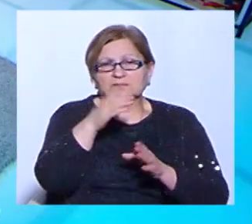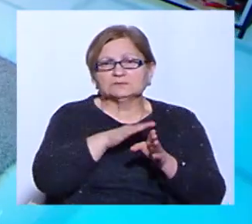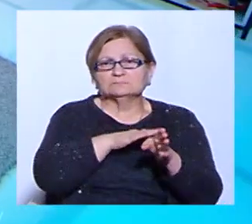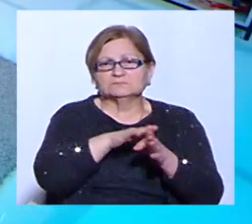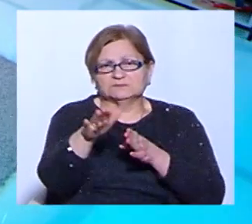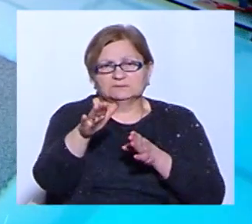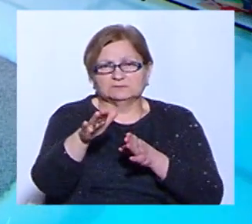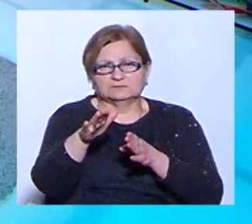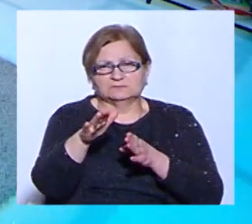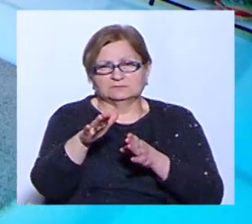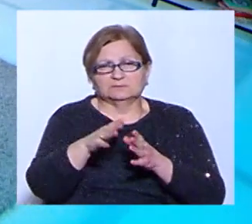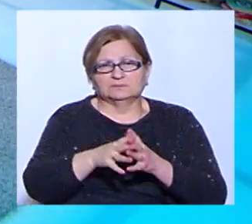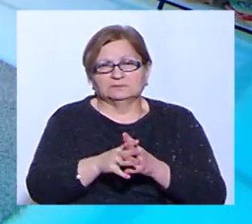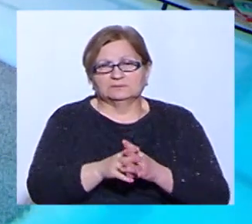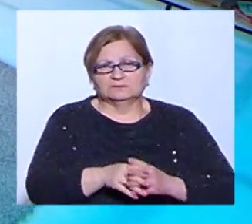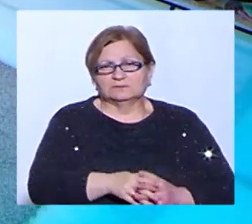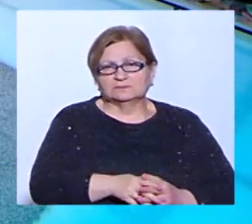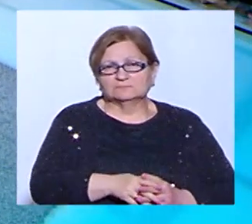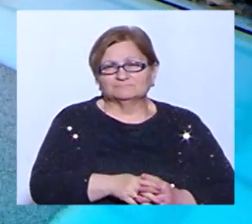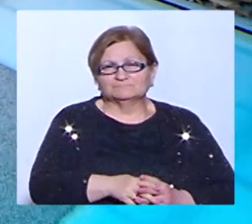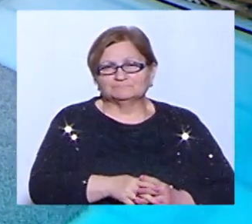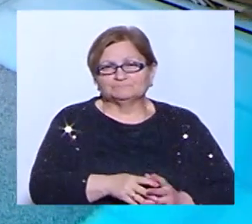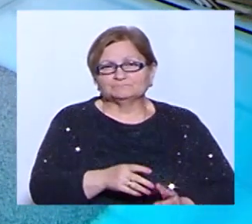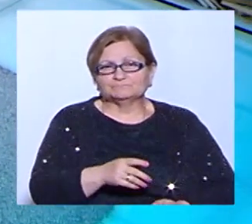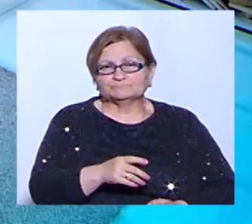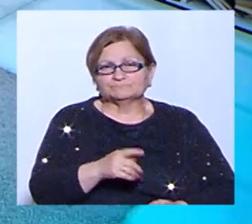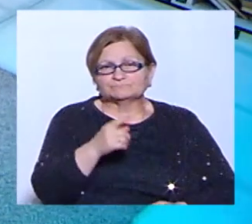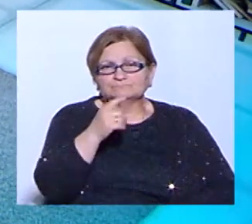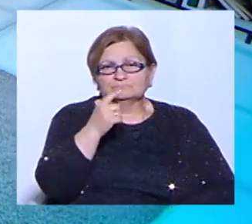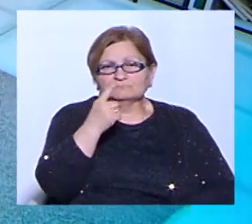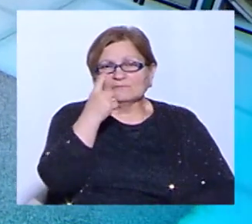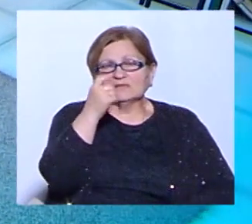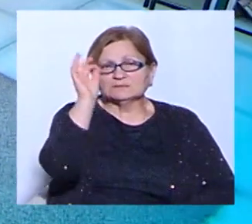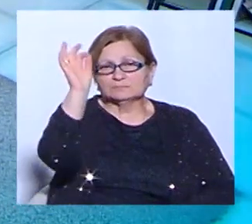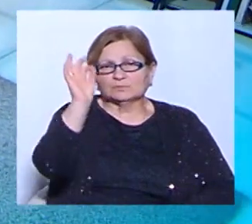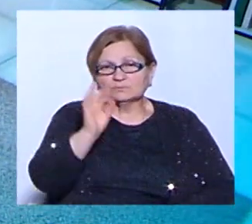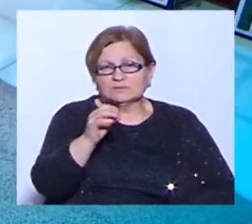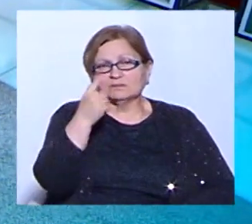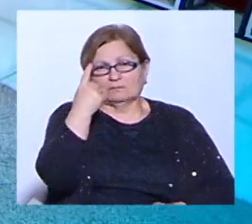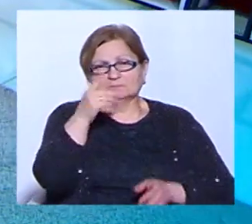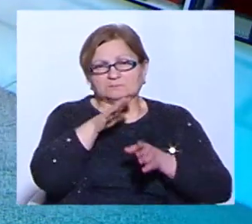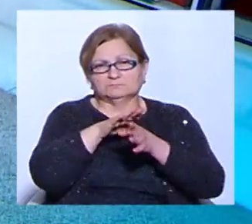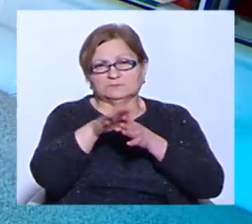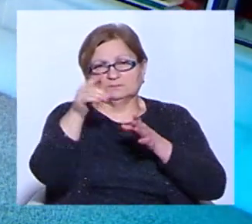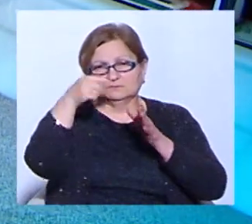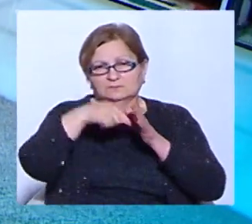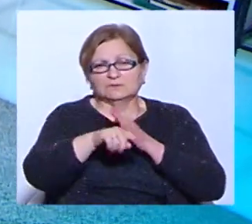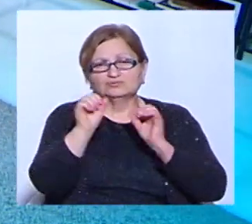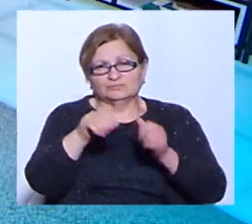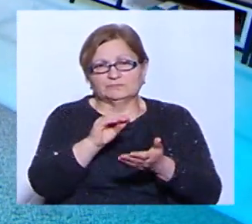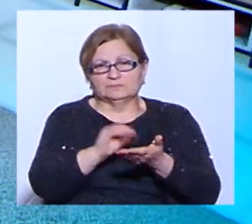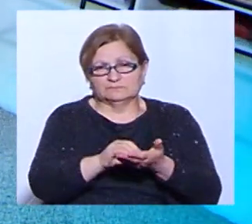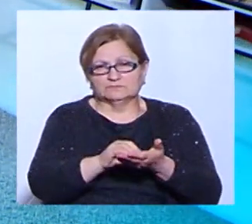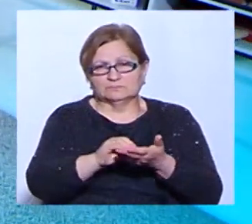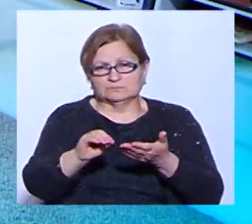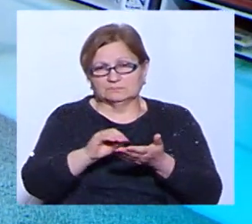მთლიანი. ესე იგი 1 მთლიანი მეორენაირად შეგვიძლია ჩავწეროთ როგორც 100%. ესე იგი როგორც ჩვენ უკვე მივხვდით, ჩვენ